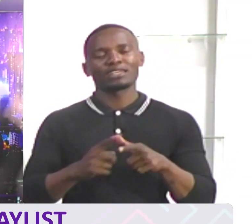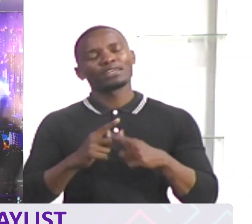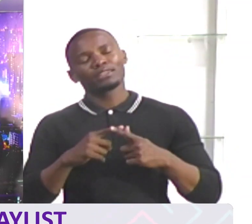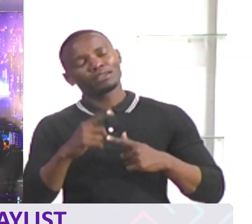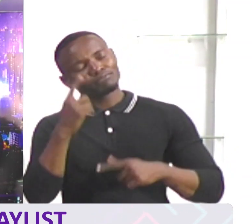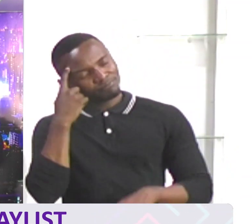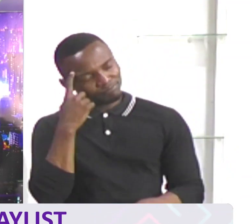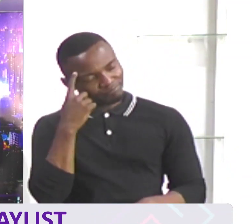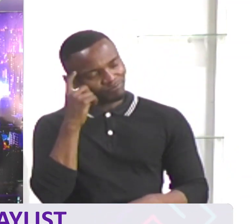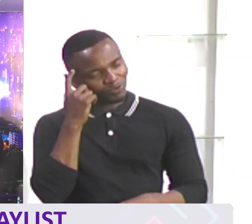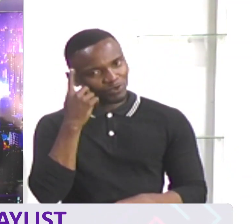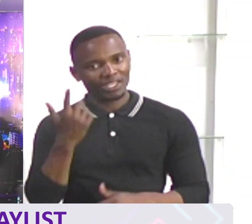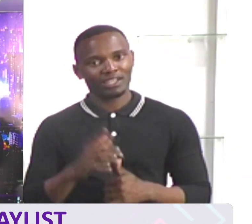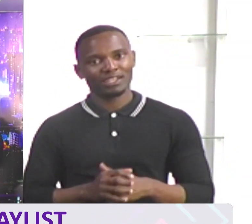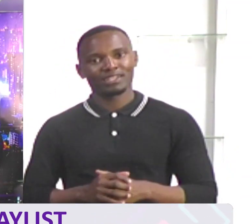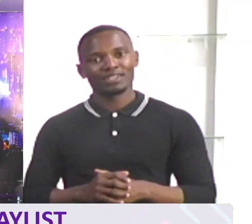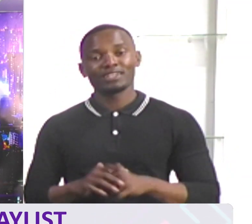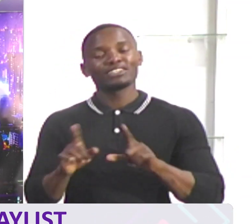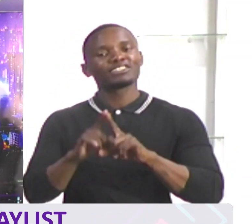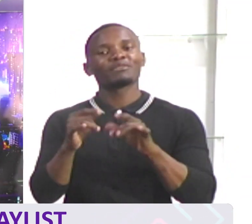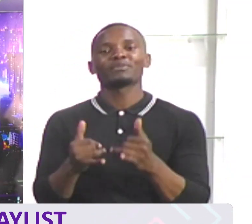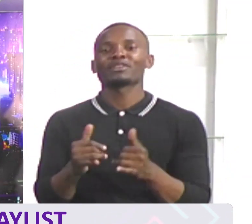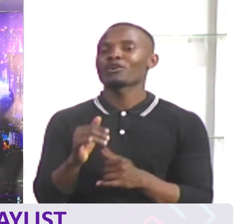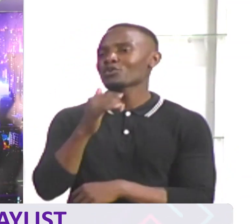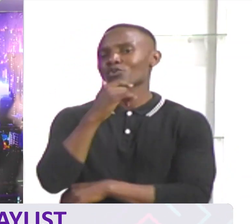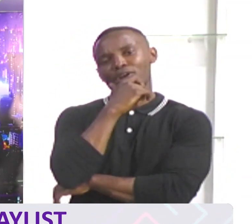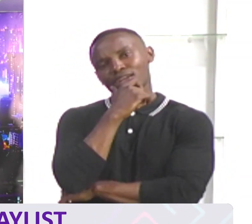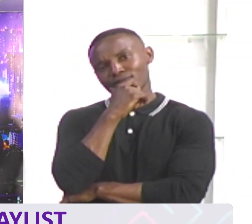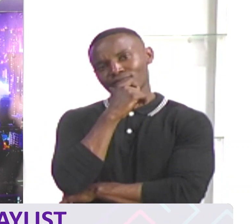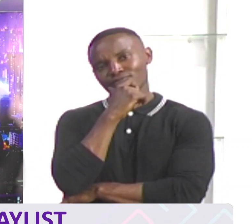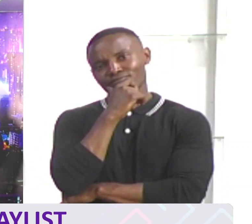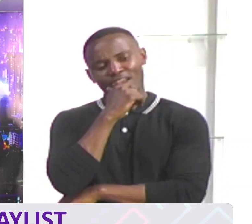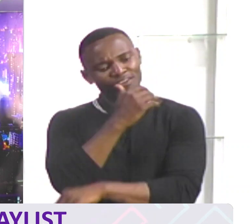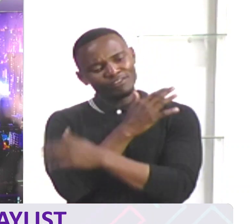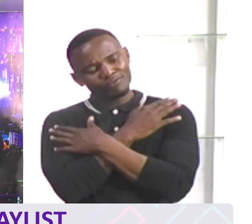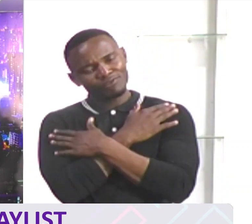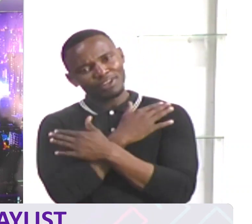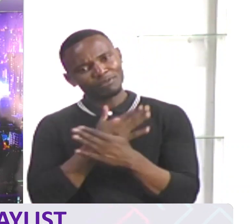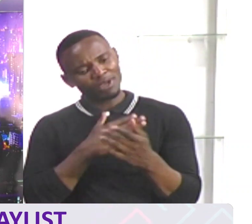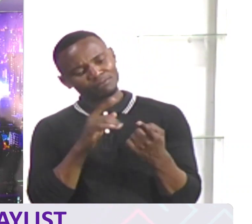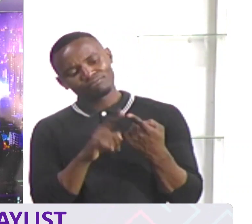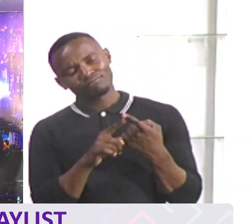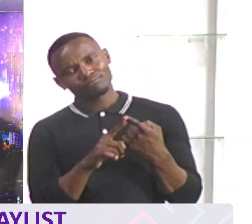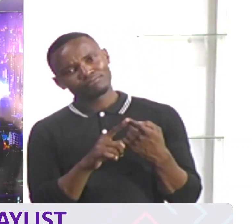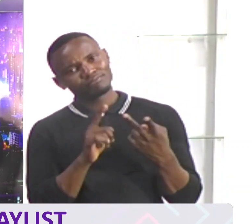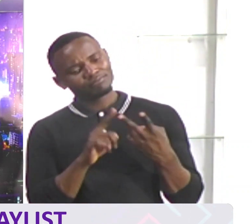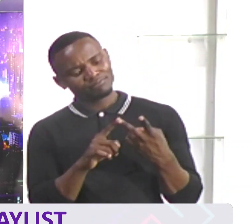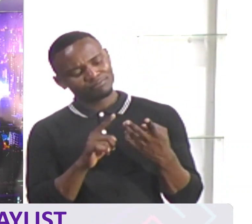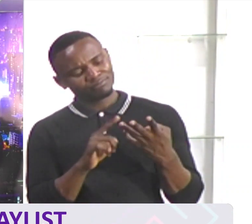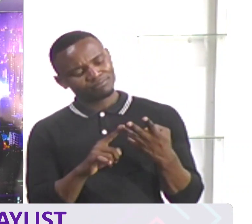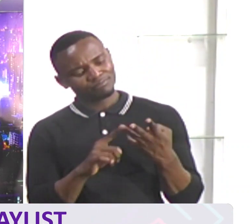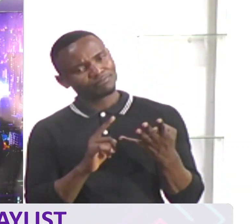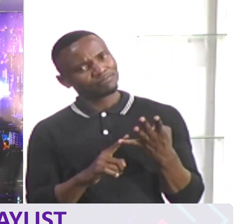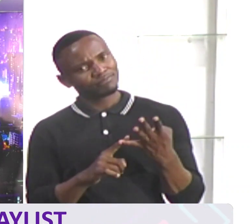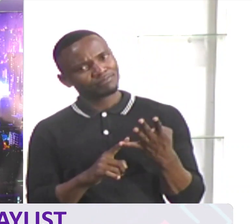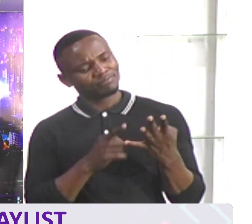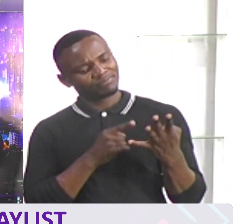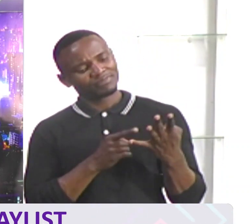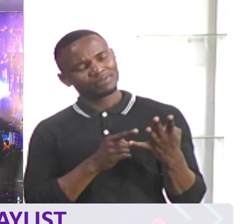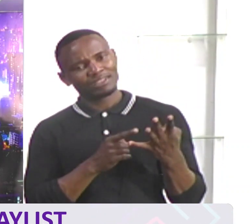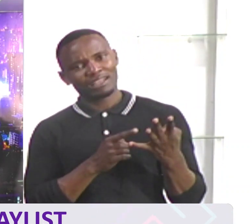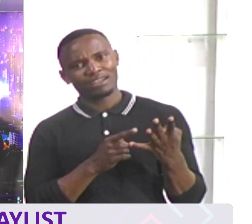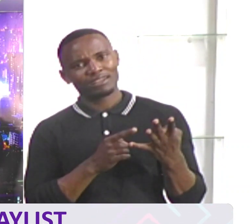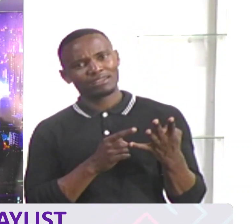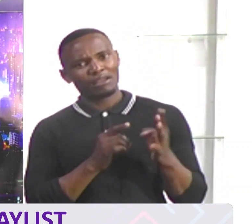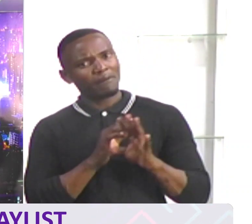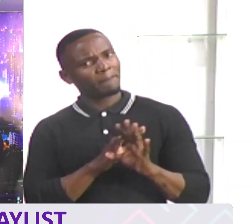kwanza unaanza kuita unafanya interview. Natona. Natona kwa Billy. Kwa Tobias list naisha hapo. Ndio hiyo.